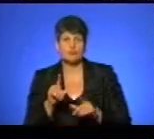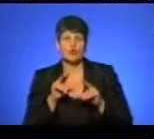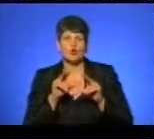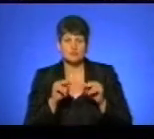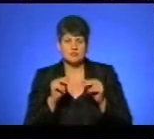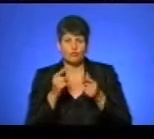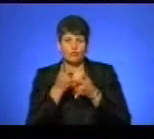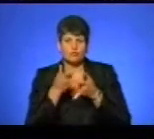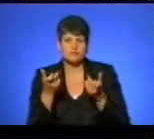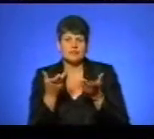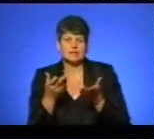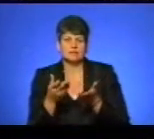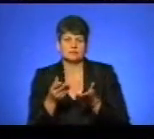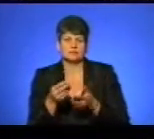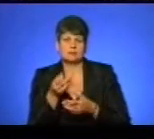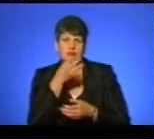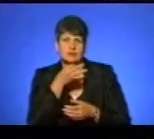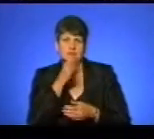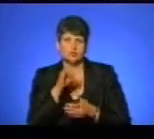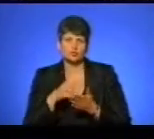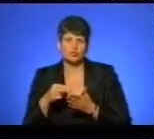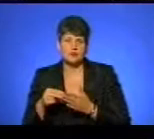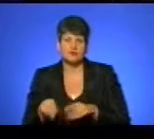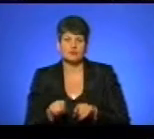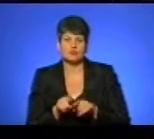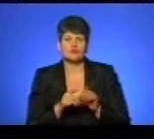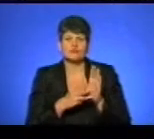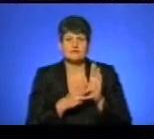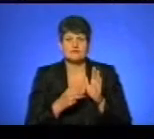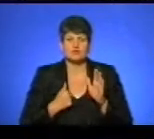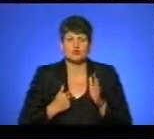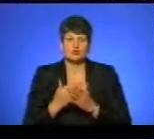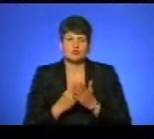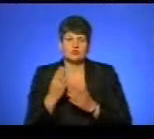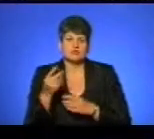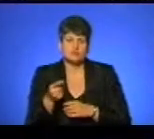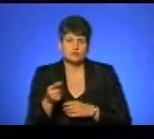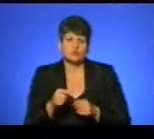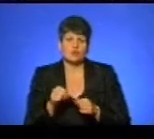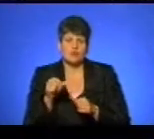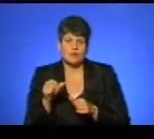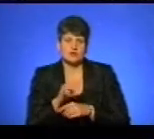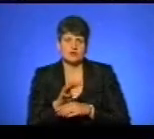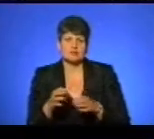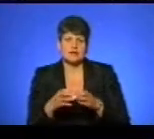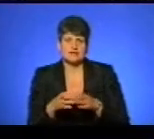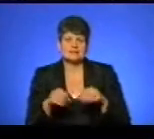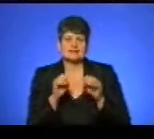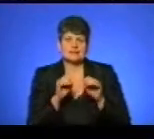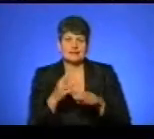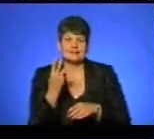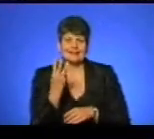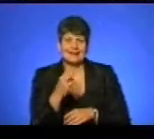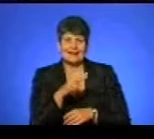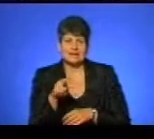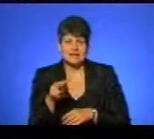які медикаменти будуть купувати. І також 8 військовослужбовців Тернопільської 44-ї окремої артилерійської бригади здали майже 3 літри